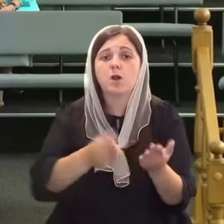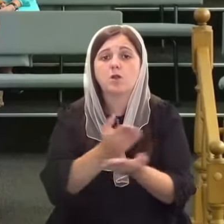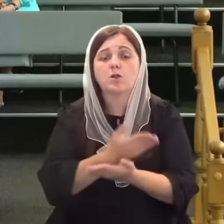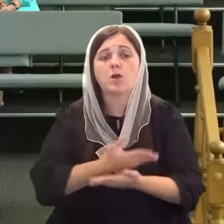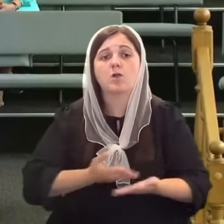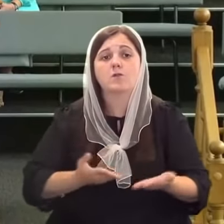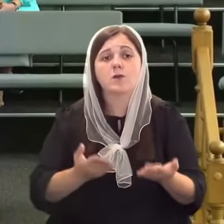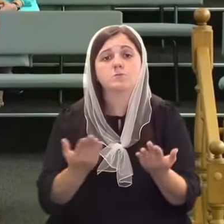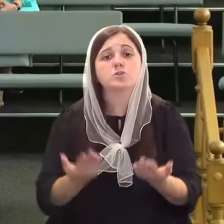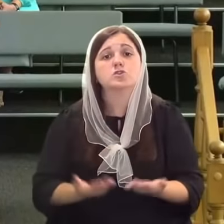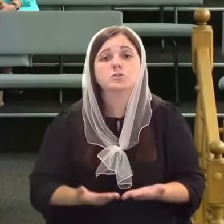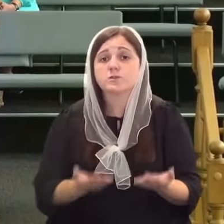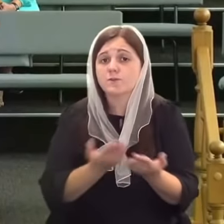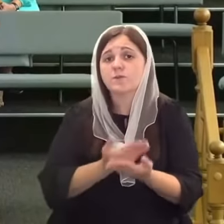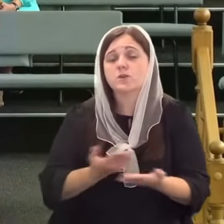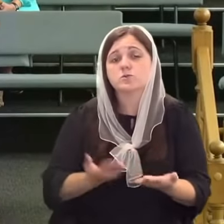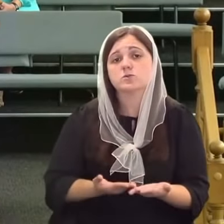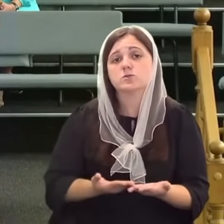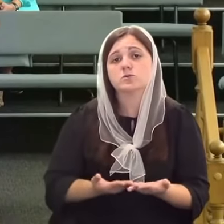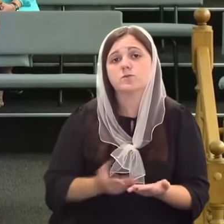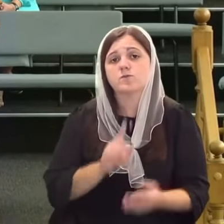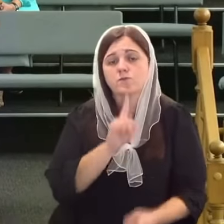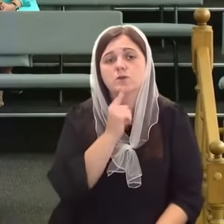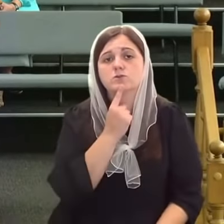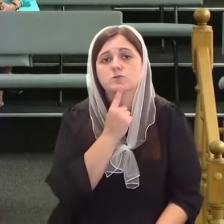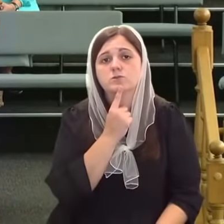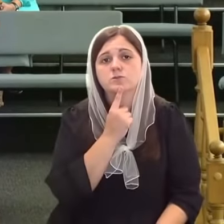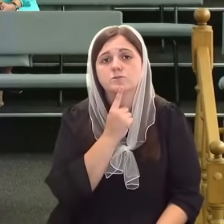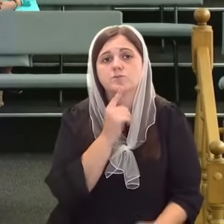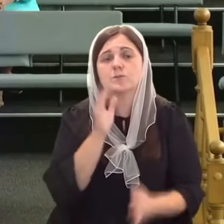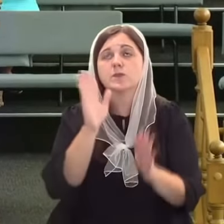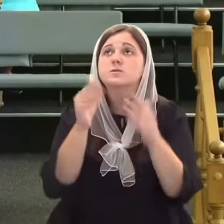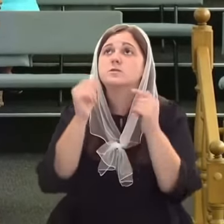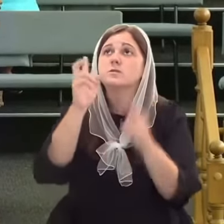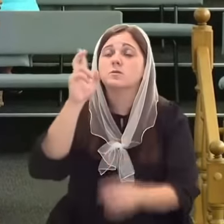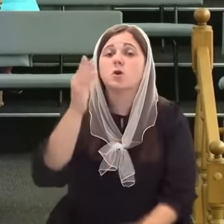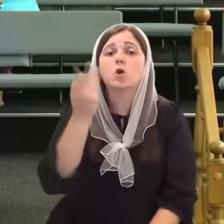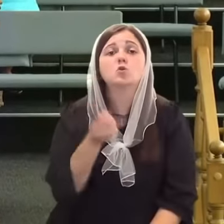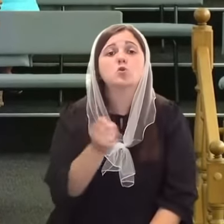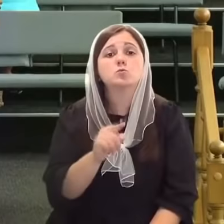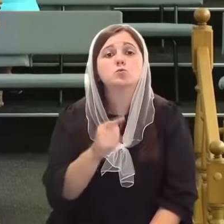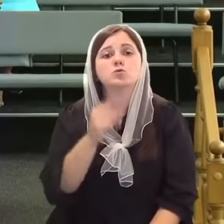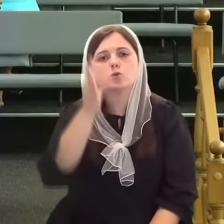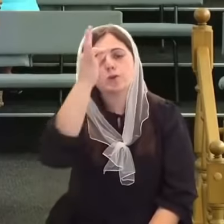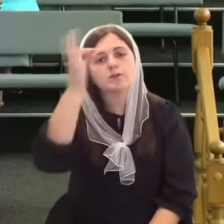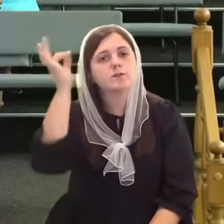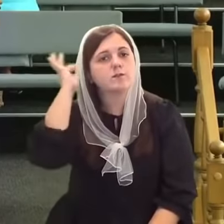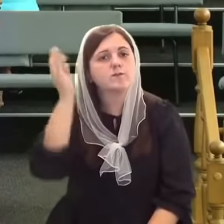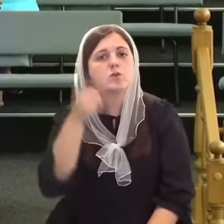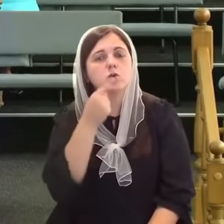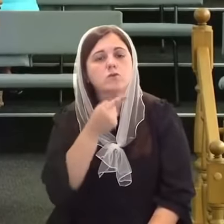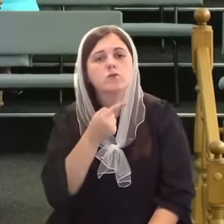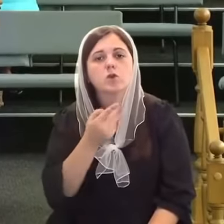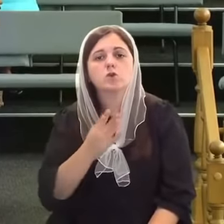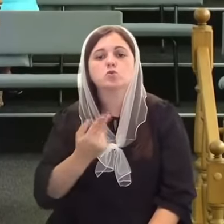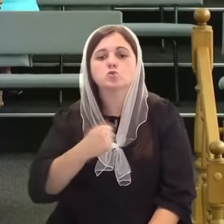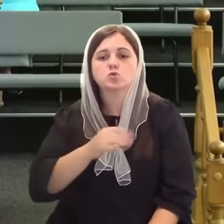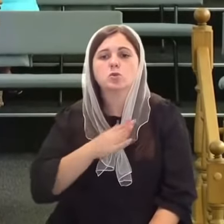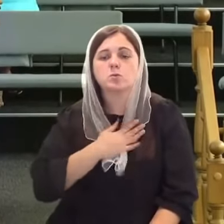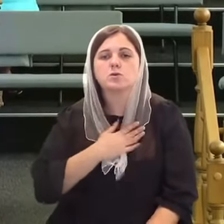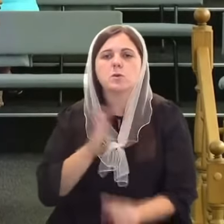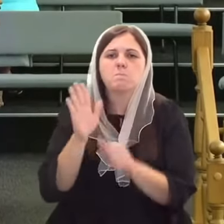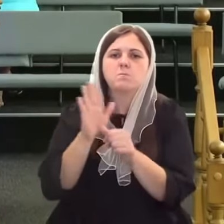проходить трудные времена для нас. Слава Богу! Потому что Давид говорил: «Душа моя повержена в прах».